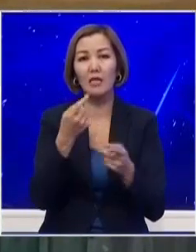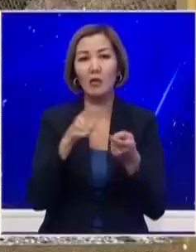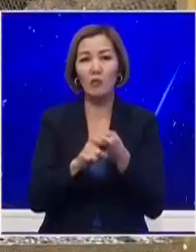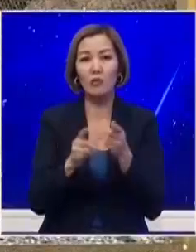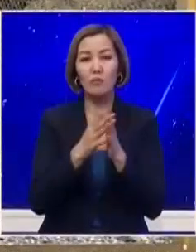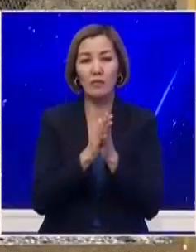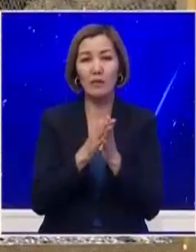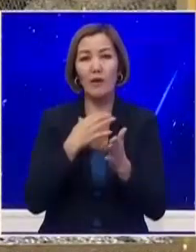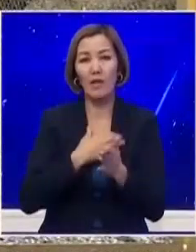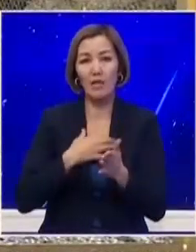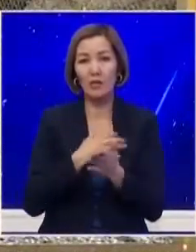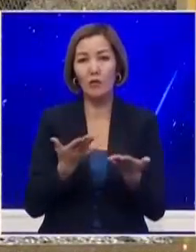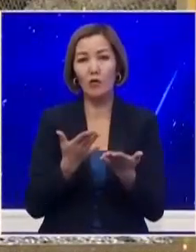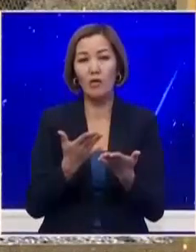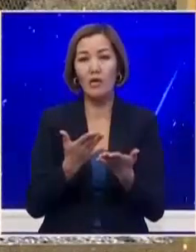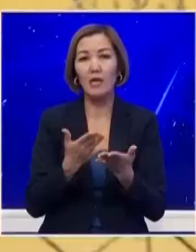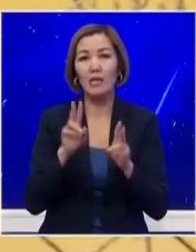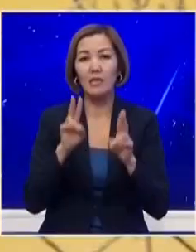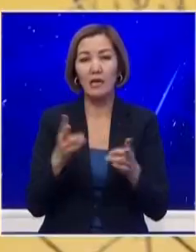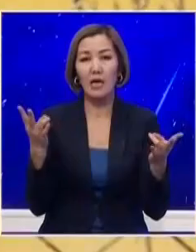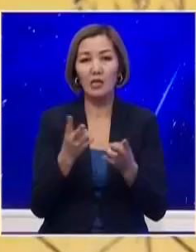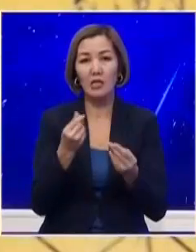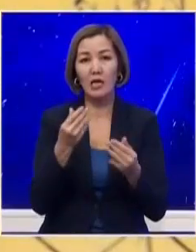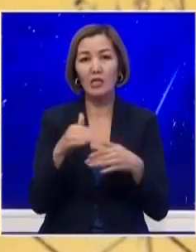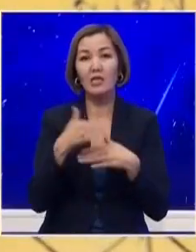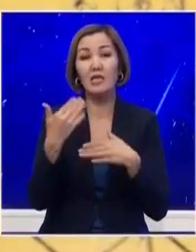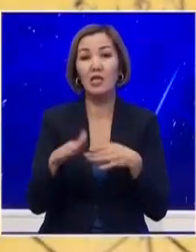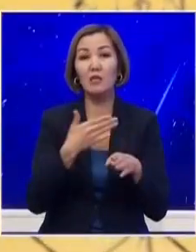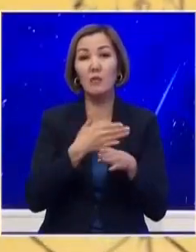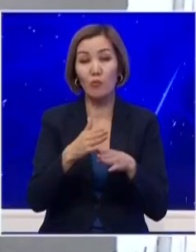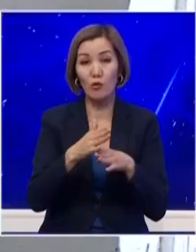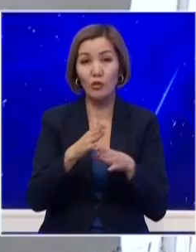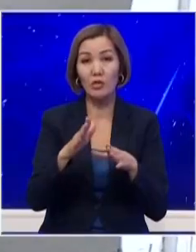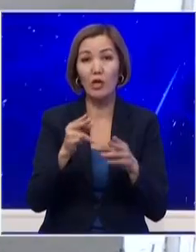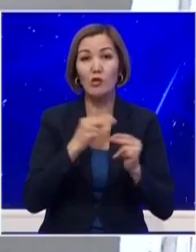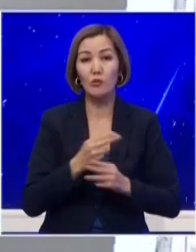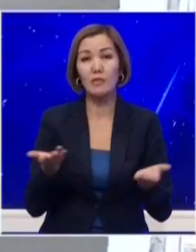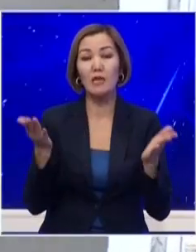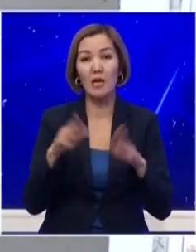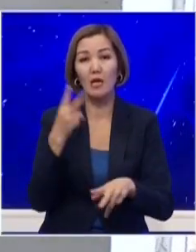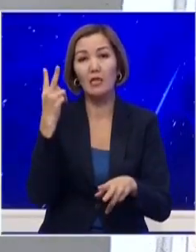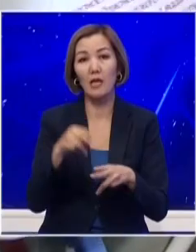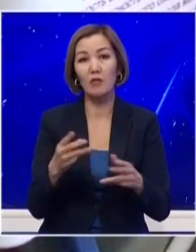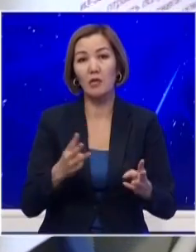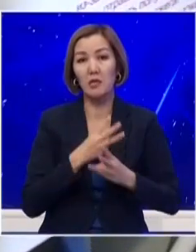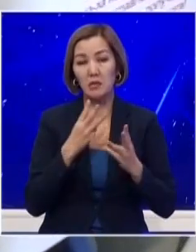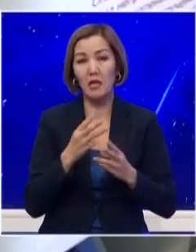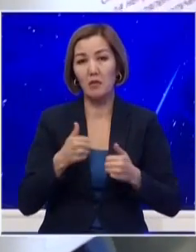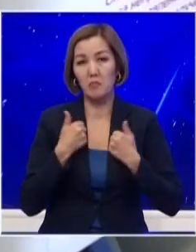Сала қызметкерлерінің де мақсаты сол. Тек қажетті қаражат кешікпей бөлінсе болғаны, жұмыстың қалған бөлігін аяқтауға анталанып